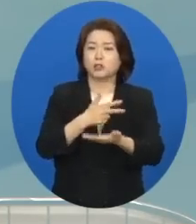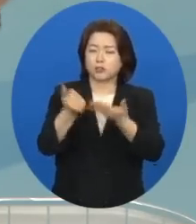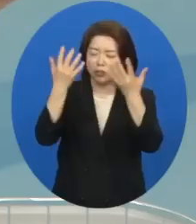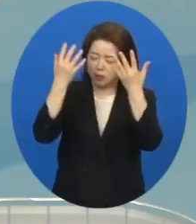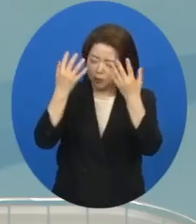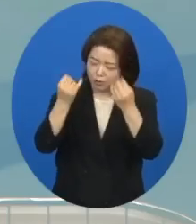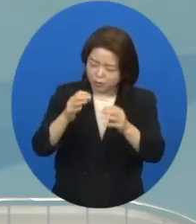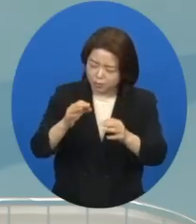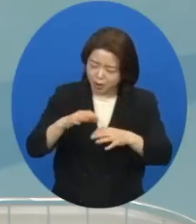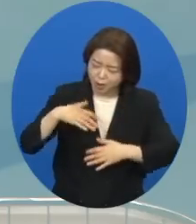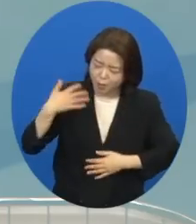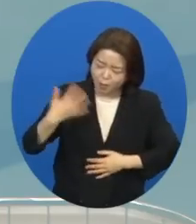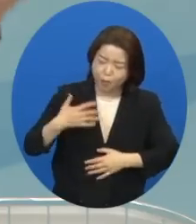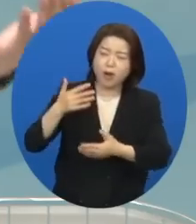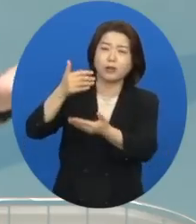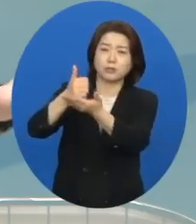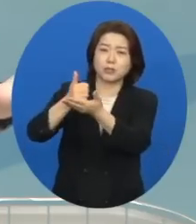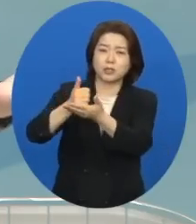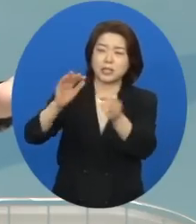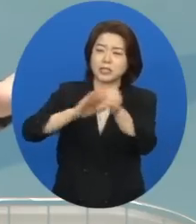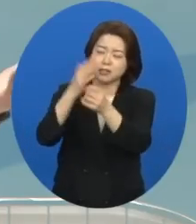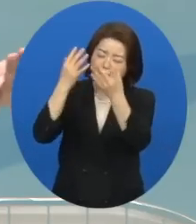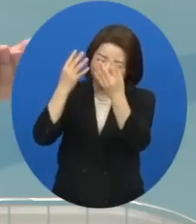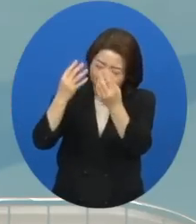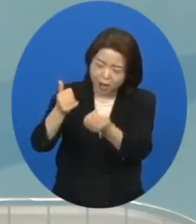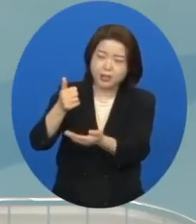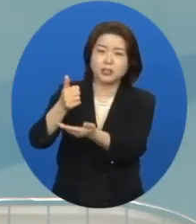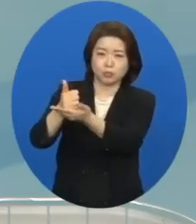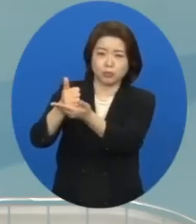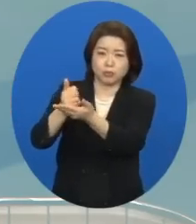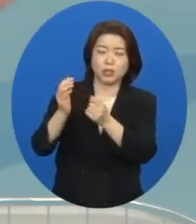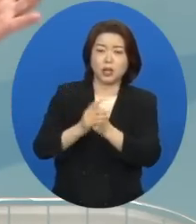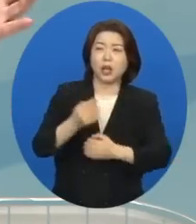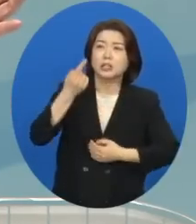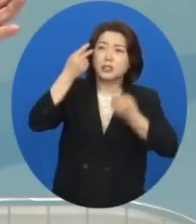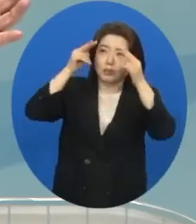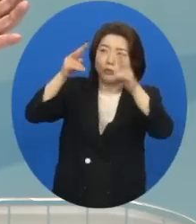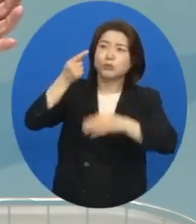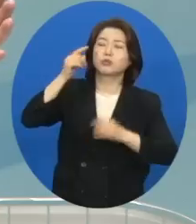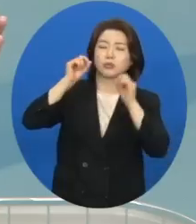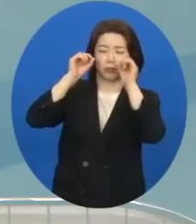얼마나 놀라우신 분인지, 얼마나 사랑이 많으신지를 보는